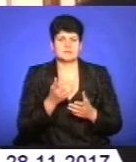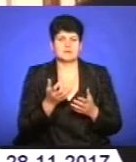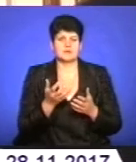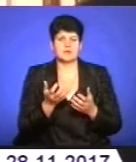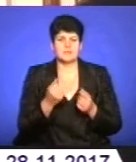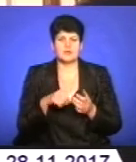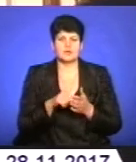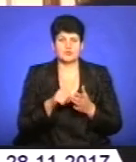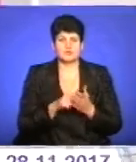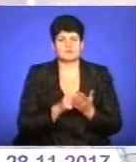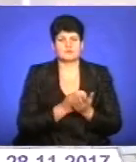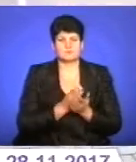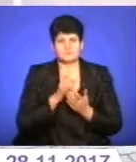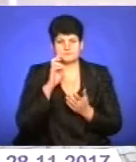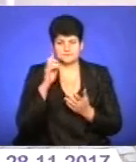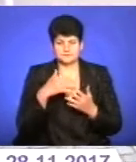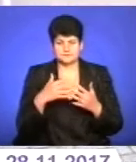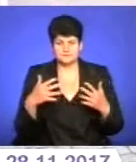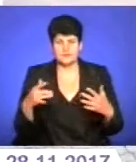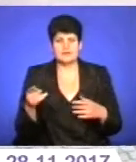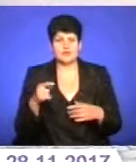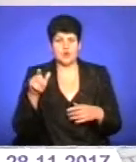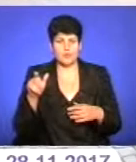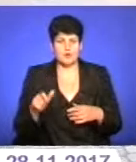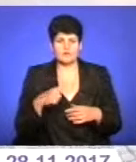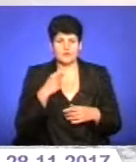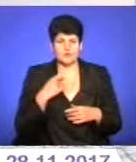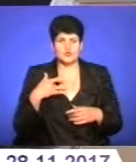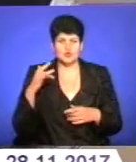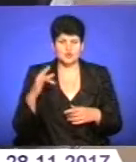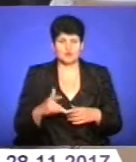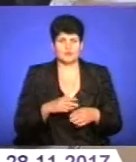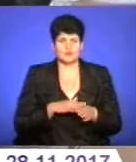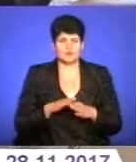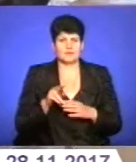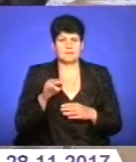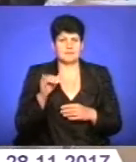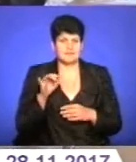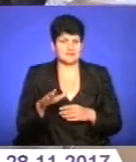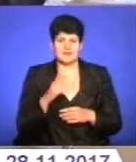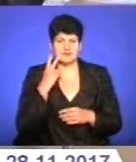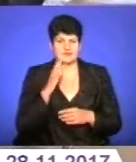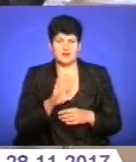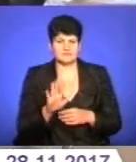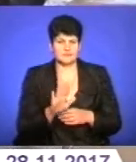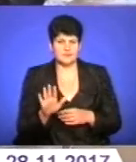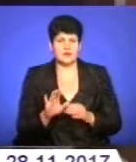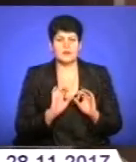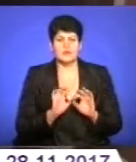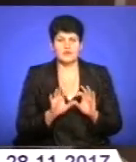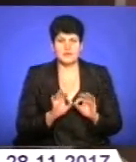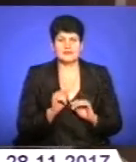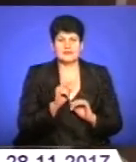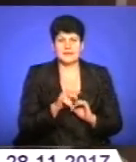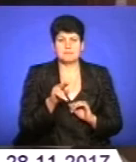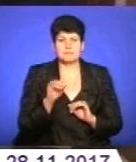сповняти своє молитовне правило. Тернополянка Надія каже, строго дотримуватися посту вдається не завжди. Втім, пояснює, для неї піст